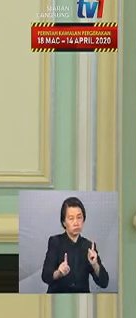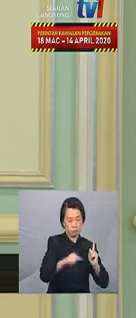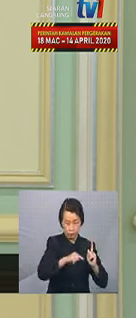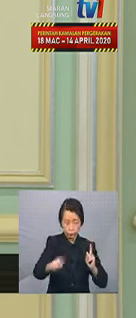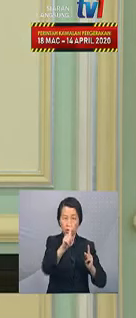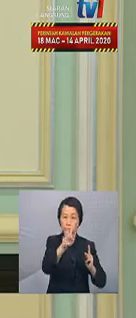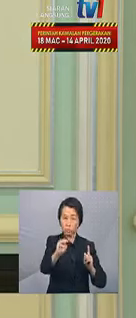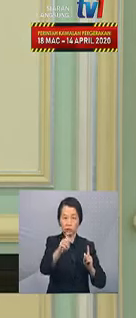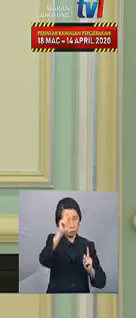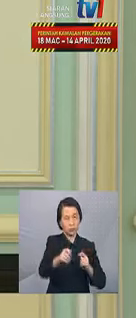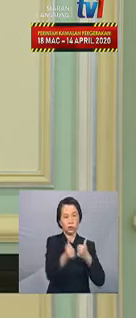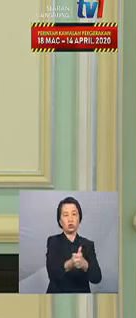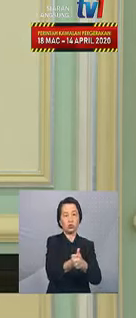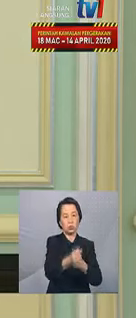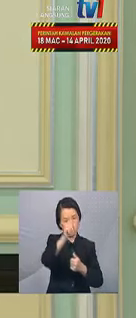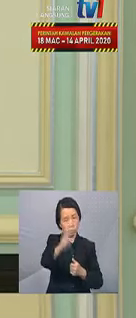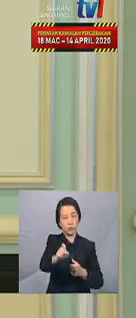mesti dipatuhi, ya, mesti dipatuhi.